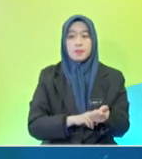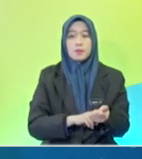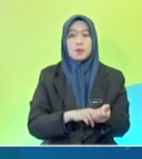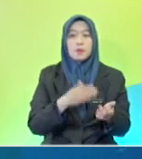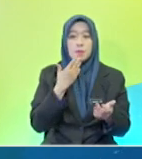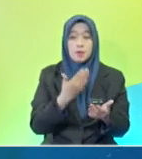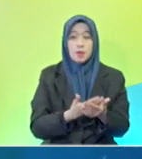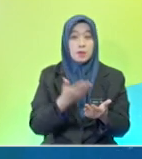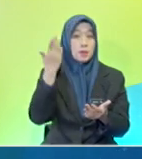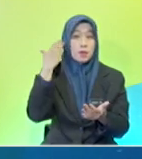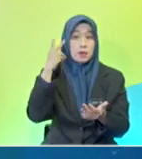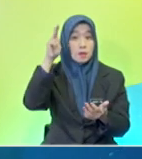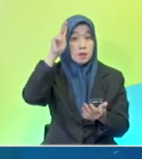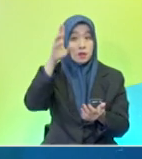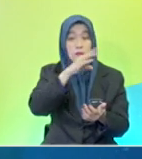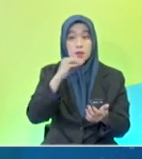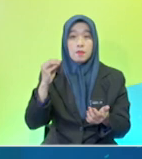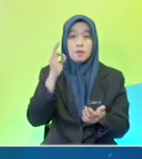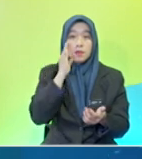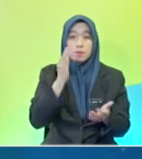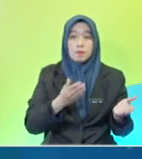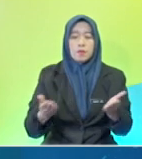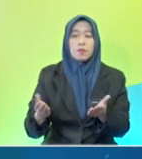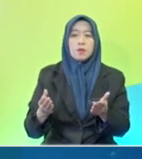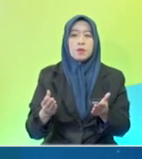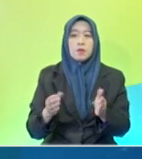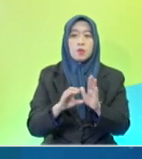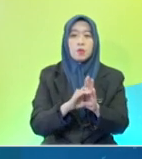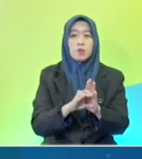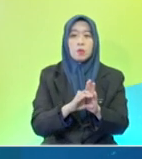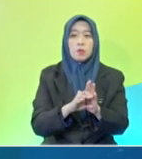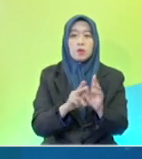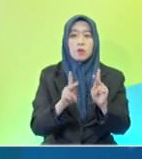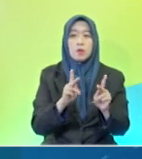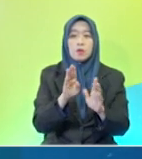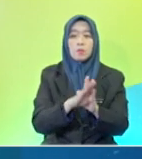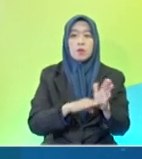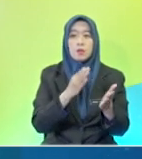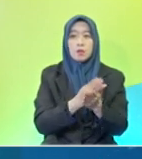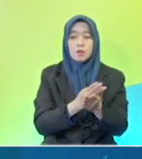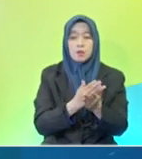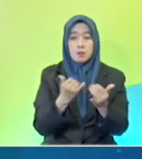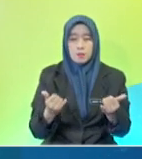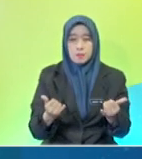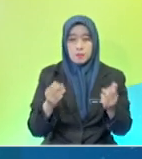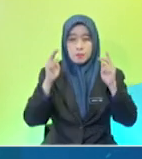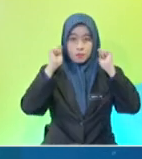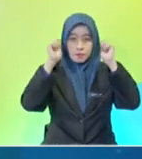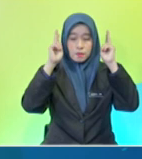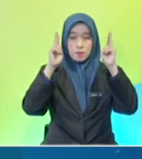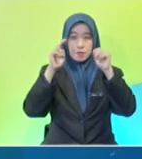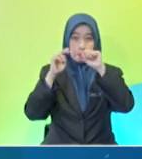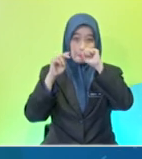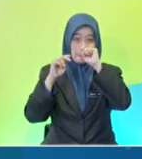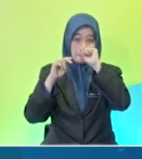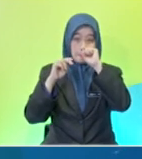Okey, tadi Khalif dan Fatin memberi contoh bacaan kalau berhenti, ya? Okey, sekarang Ustazah mahu contoh bacaan